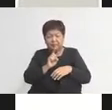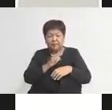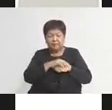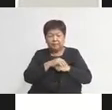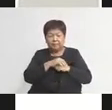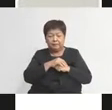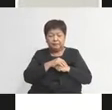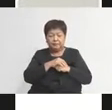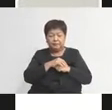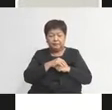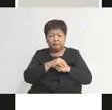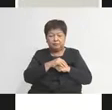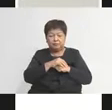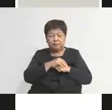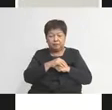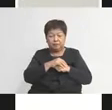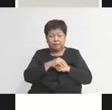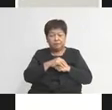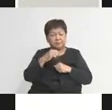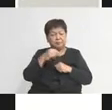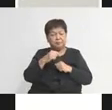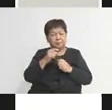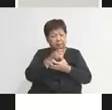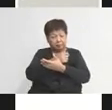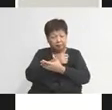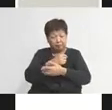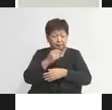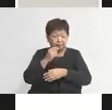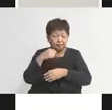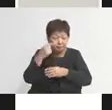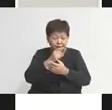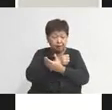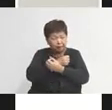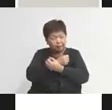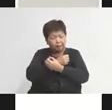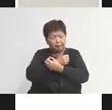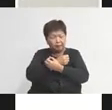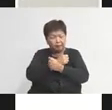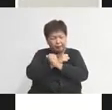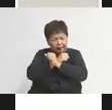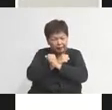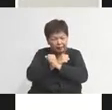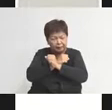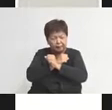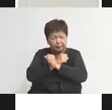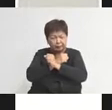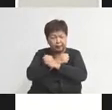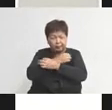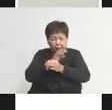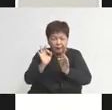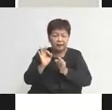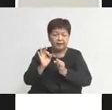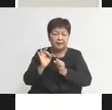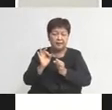สถานะคนผู้ลี้ภัยใหม่ของรัฐบาลไทยได้แล้วดิฉันขอถามว่าเรามีสิทธิ์